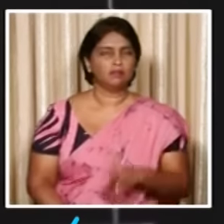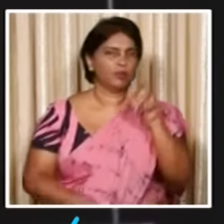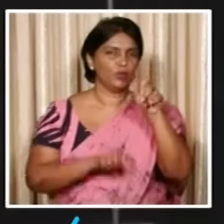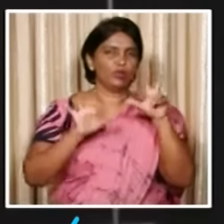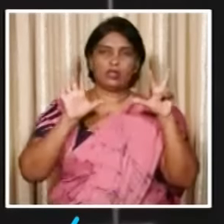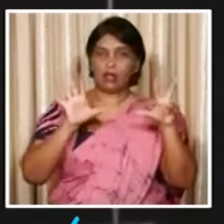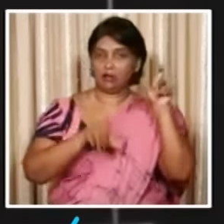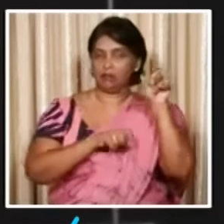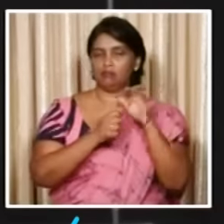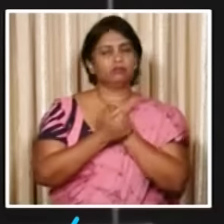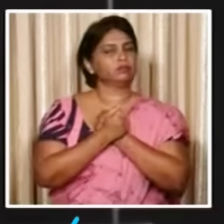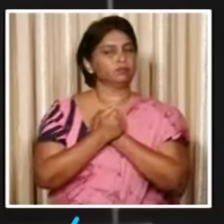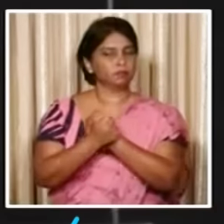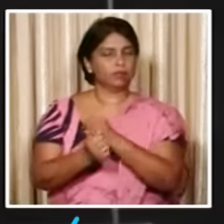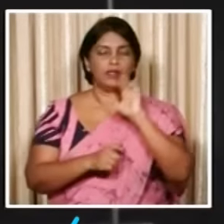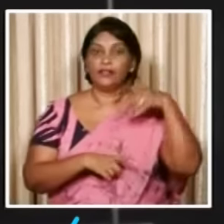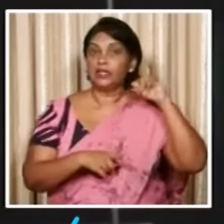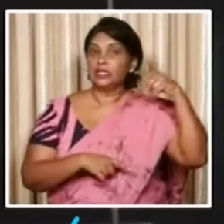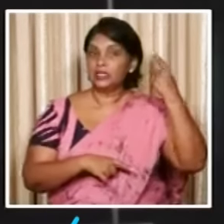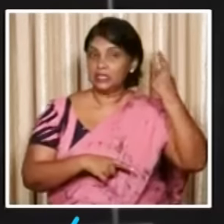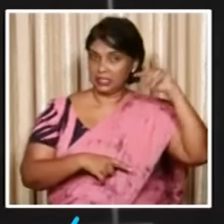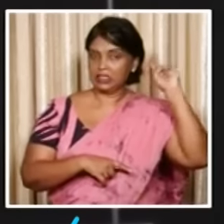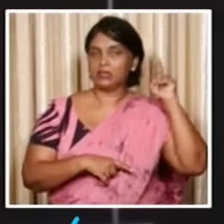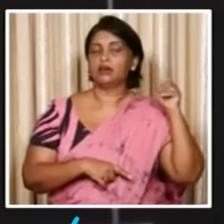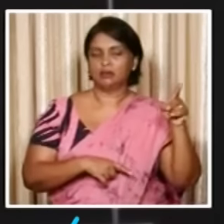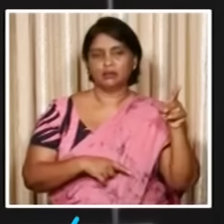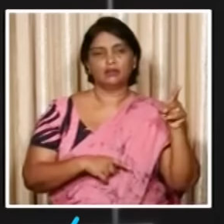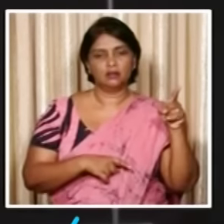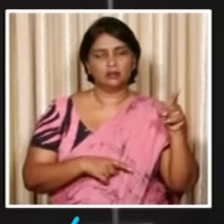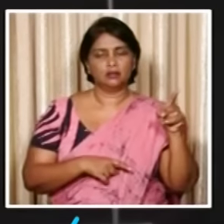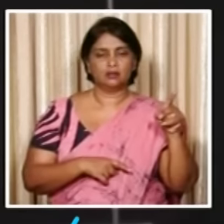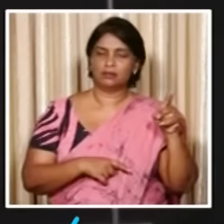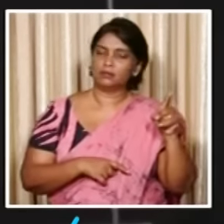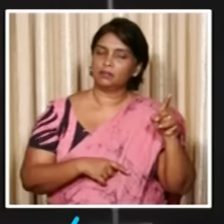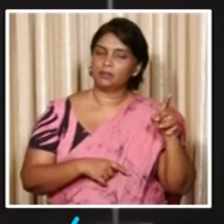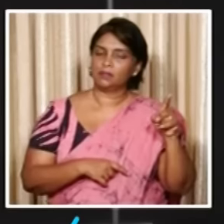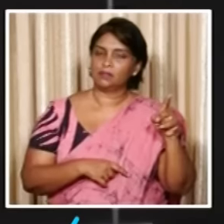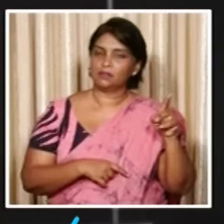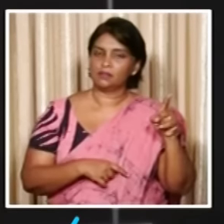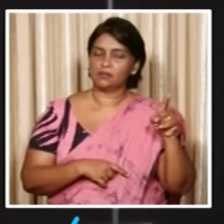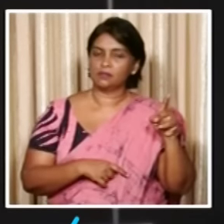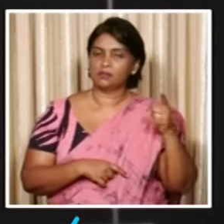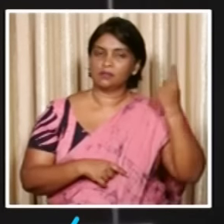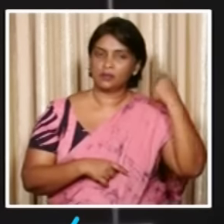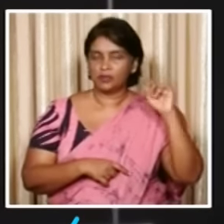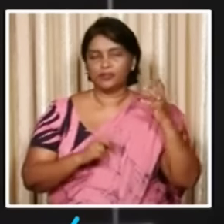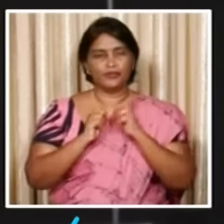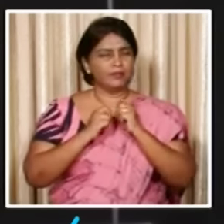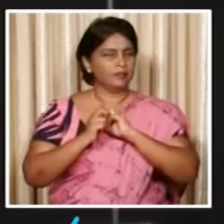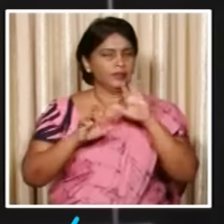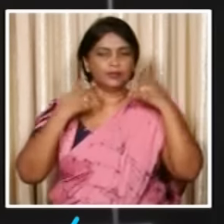கைது செய்யப்பட்டு நேற்றைய தினம் பல போராட்டங்களுக்கு பிற்பாடு அவர்கள் விடுதலை செய்யப்பட்டிருக்கிறார்கள். இலங்கை தீவின் தேசிய இனங்கள்